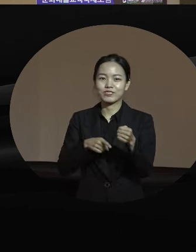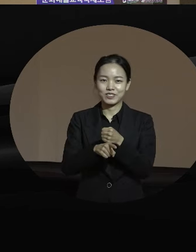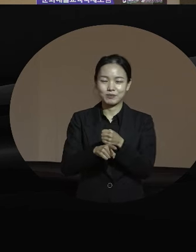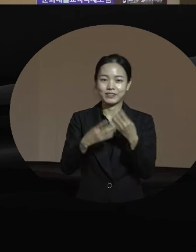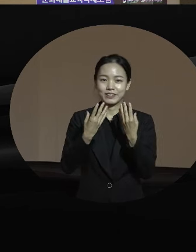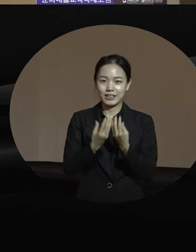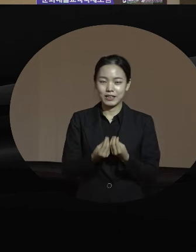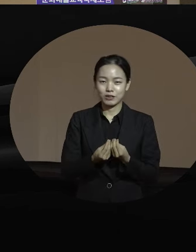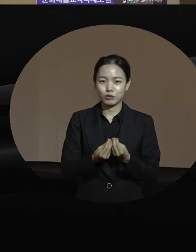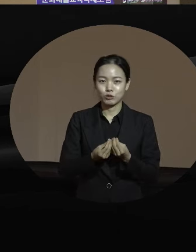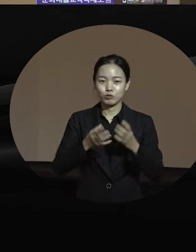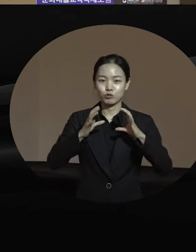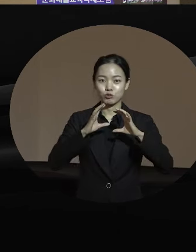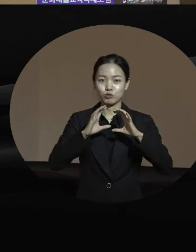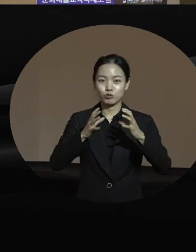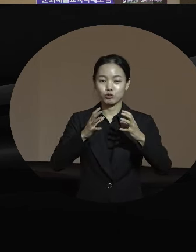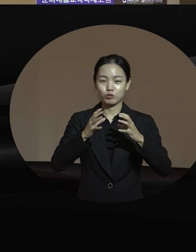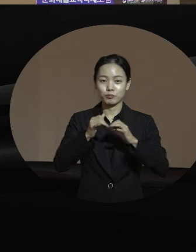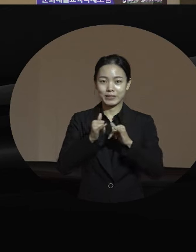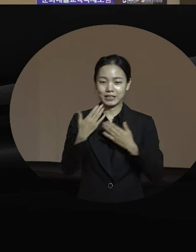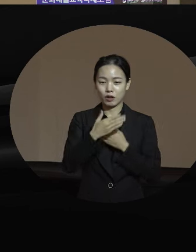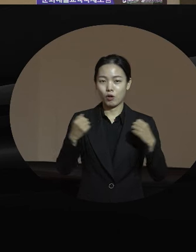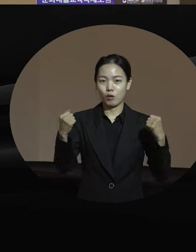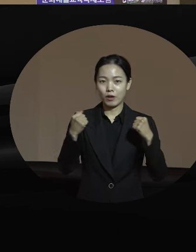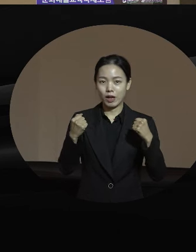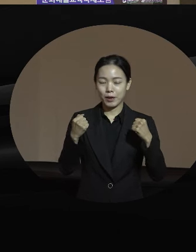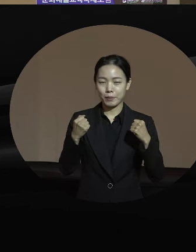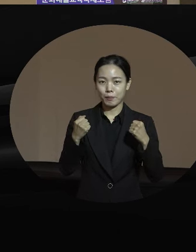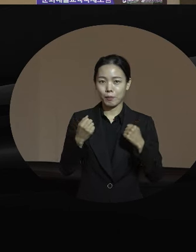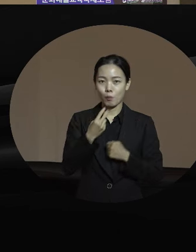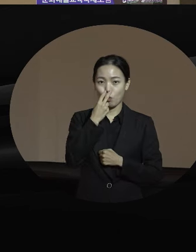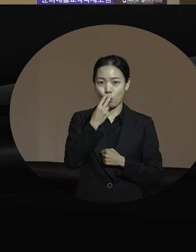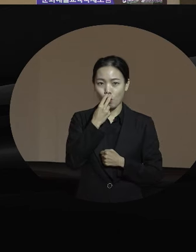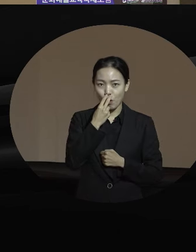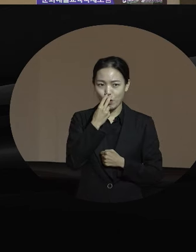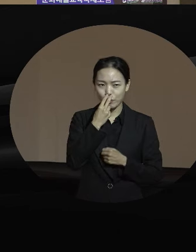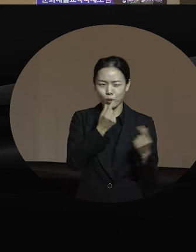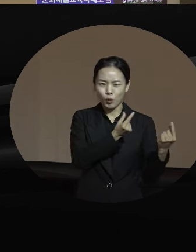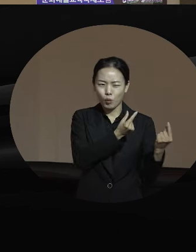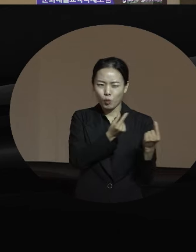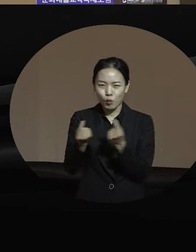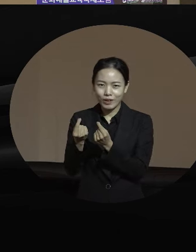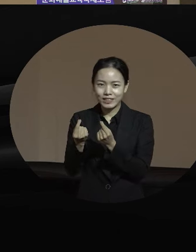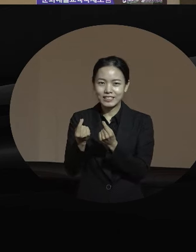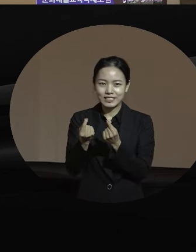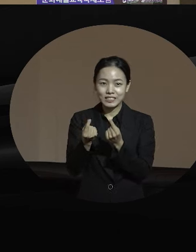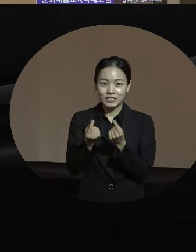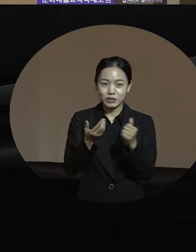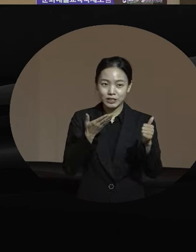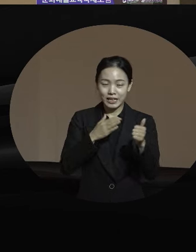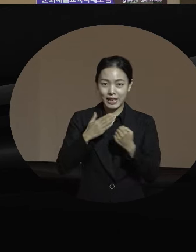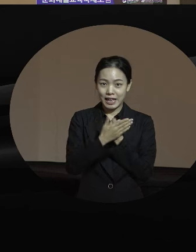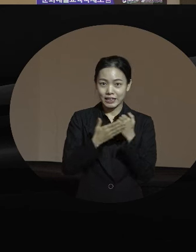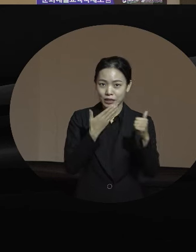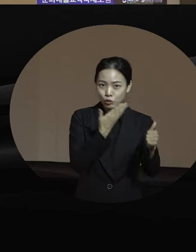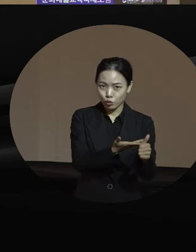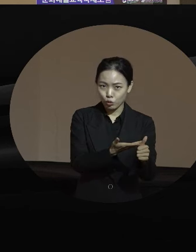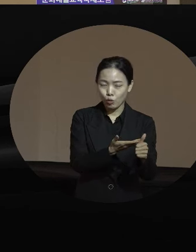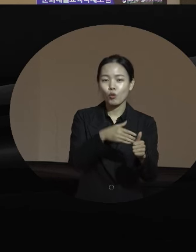들면 국민건강보험처럼 국민 모두에게 동등한 혜택을 제공하는 보편적 복지는 공정성을 강조하는 반면에,